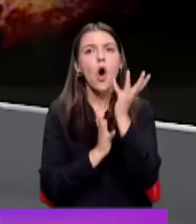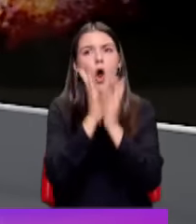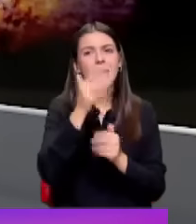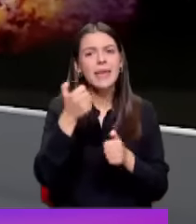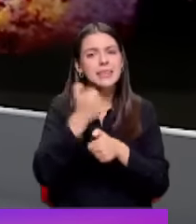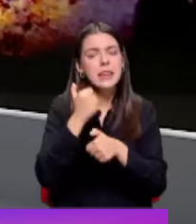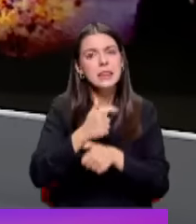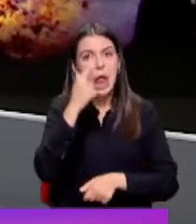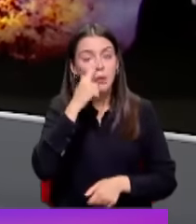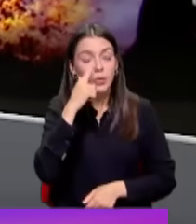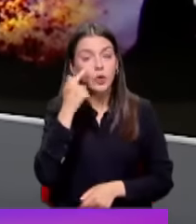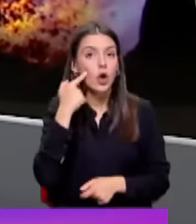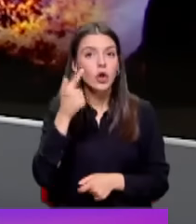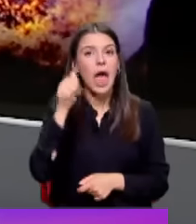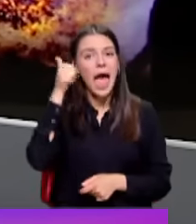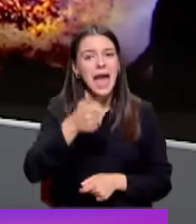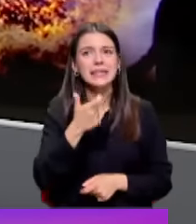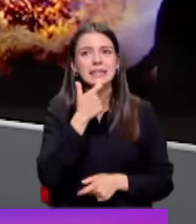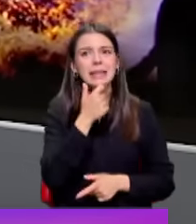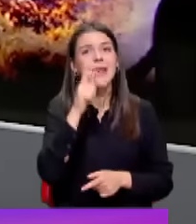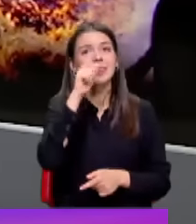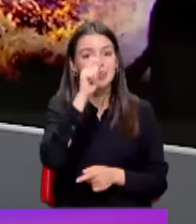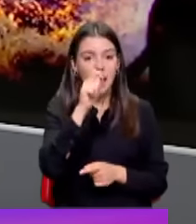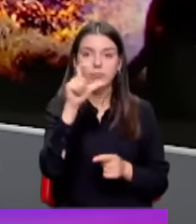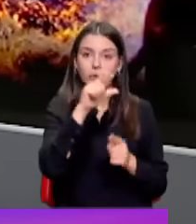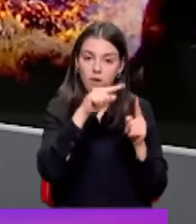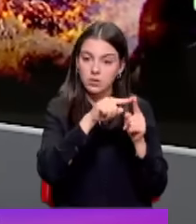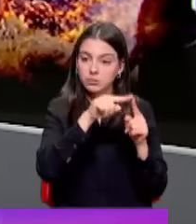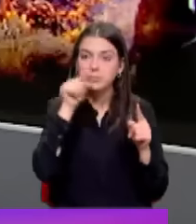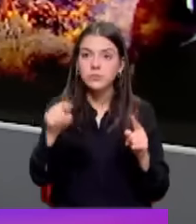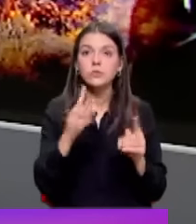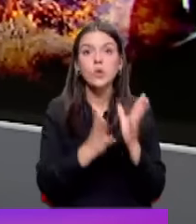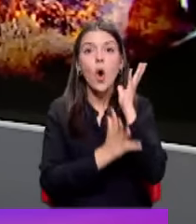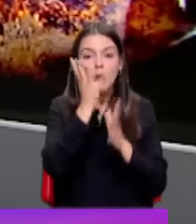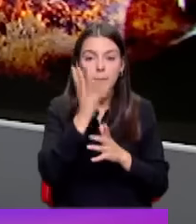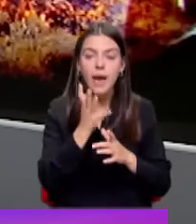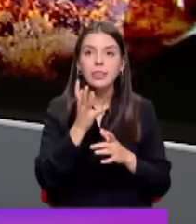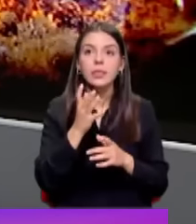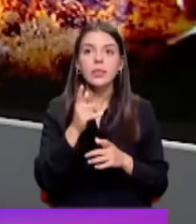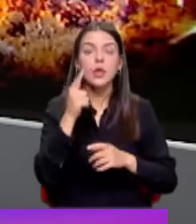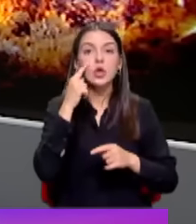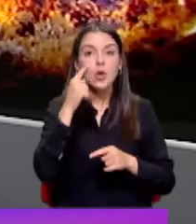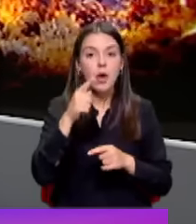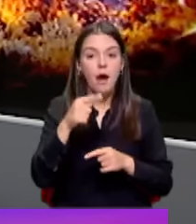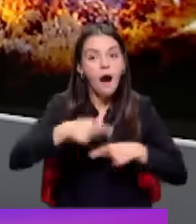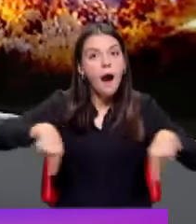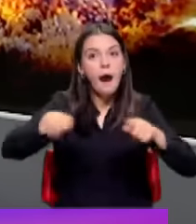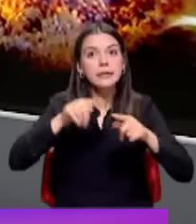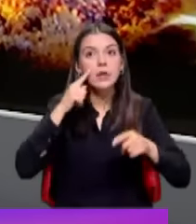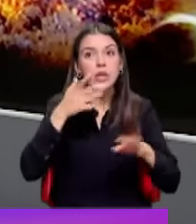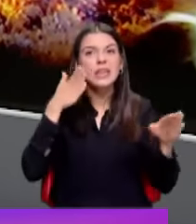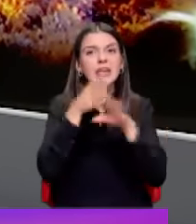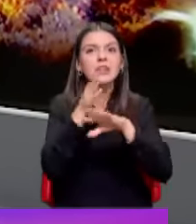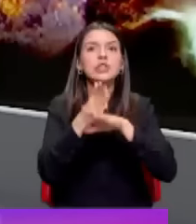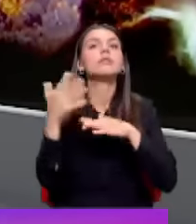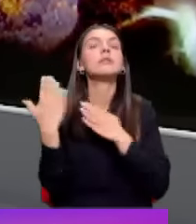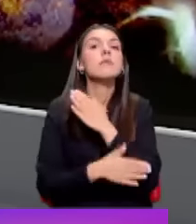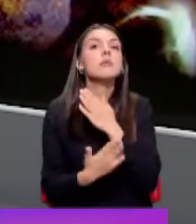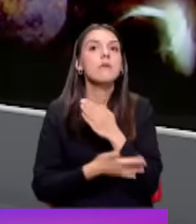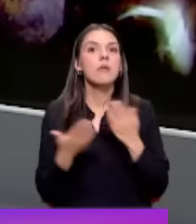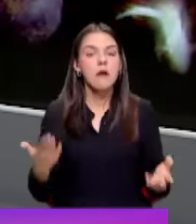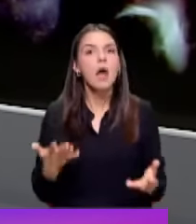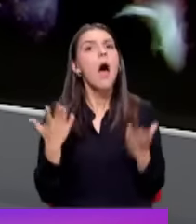Müdürlüğü her sene Temmuz başı itibariyle ormanlık arazilere, orman vasfı taşıyan arazilere girişi yasaklar.